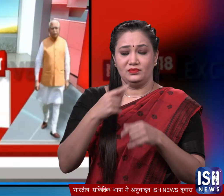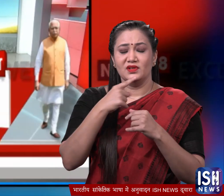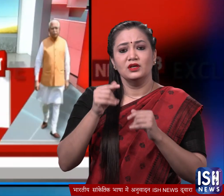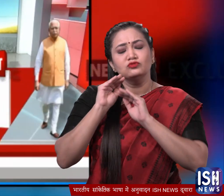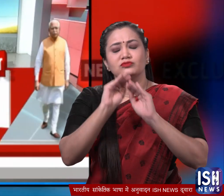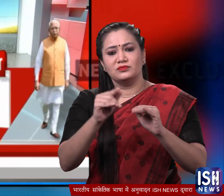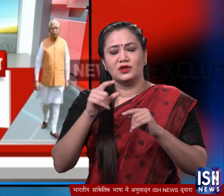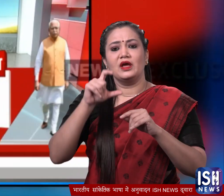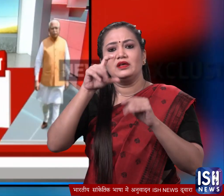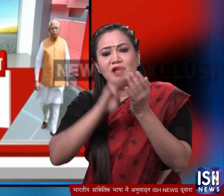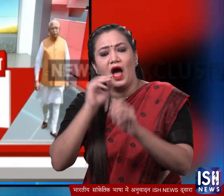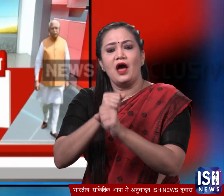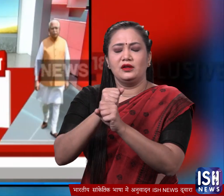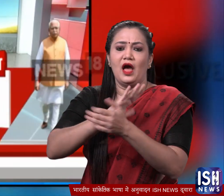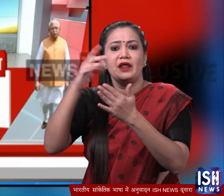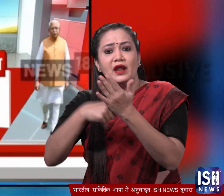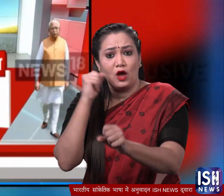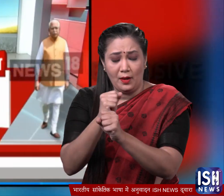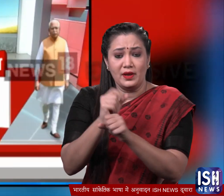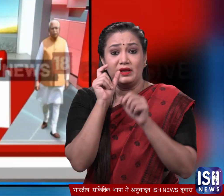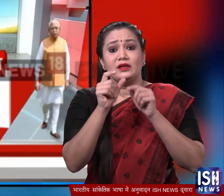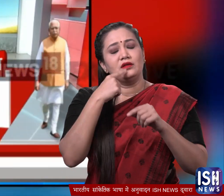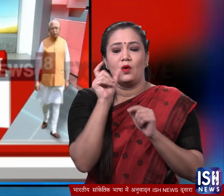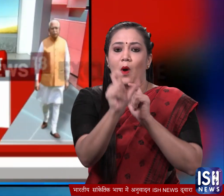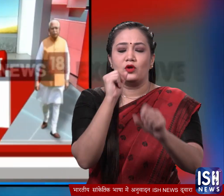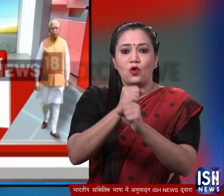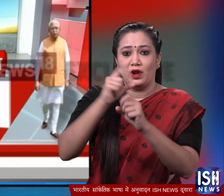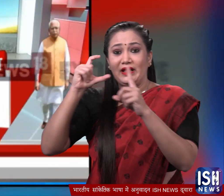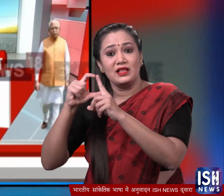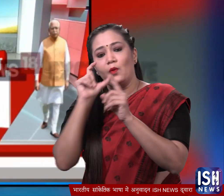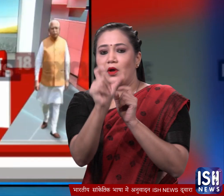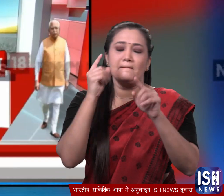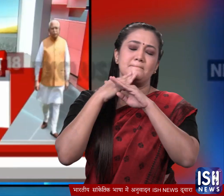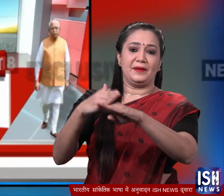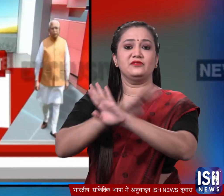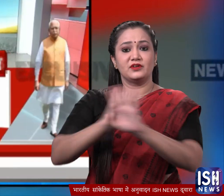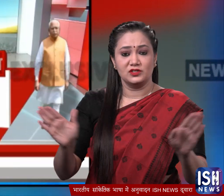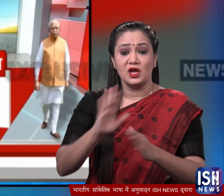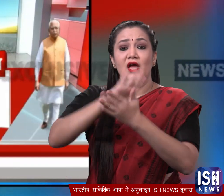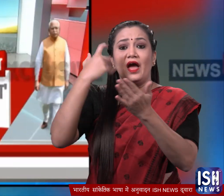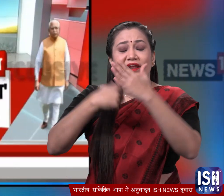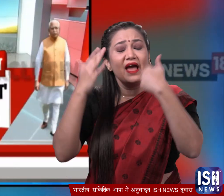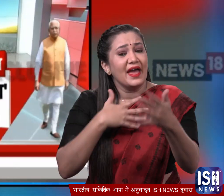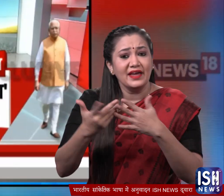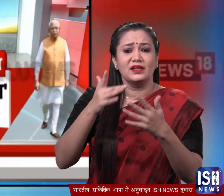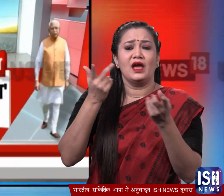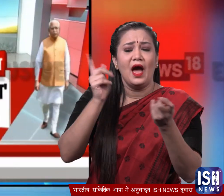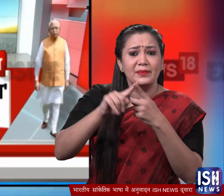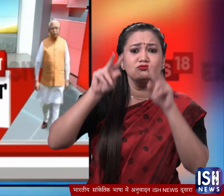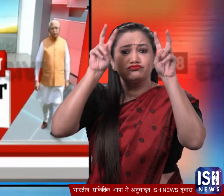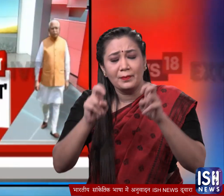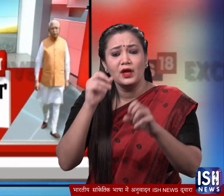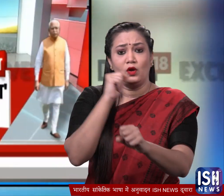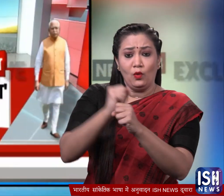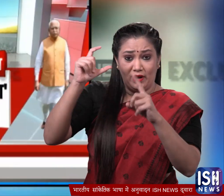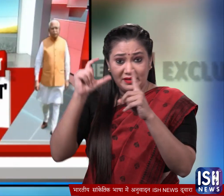उनकी मांग का समर्थन करते हुए हरियाणा सरकार ने गोरख धंधा शब्द पर बैन लगा दिया, जिसके बाद हरियाणा के अंदर किसी भी संदर्भ